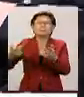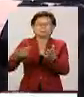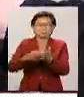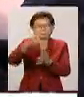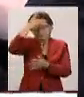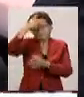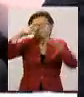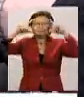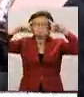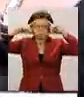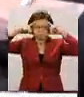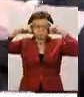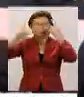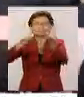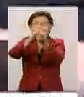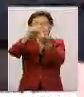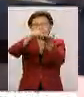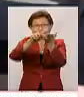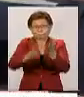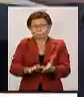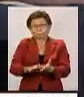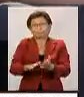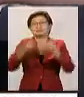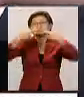Datuk Seri Dr. Wan Azizah ditemui pemberita